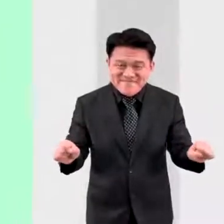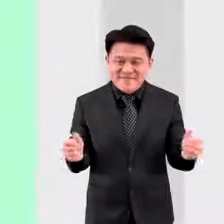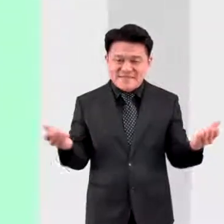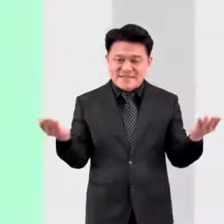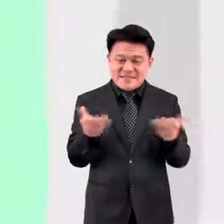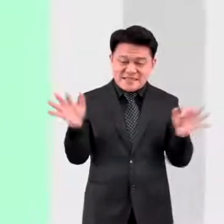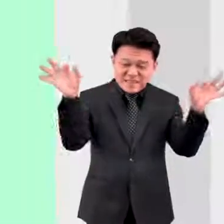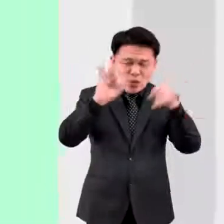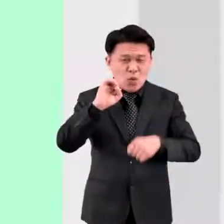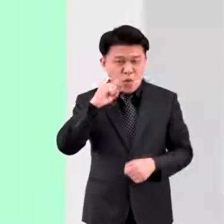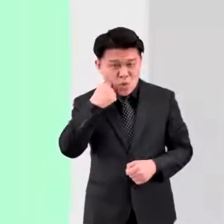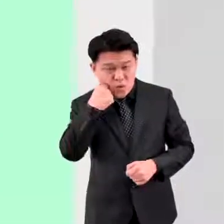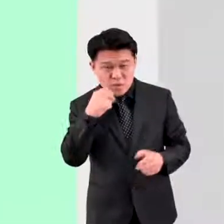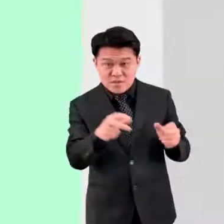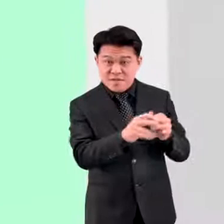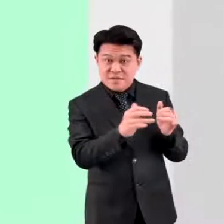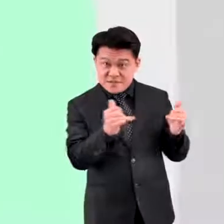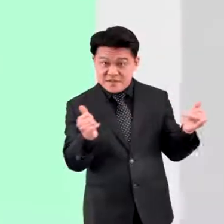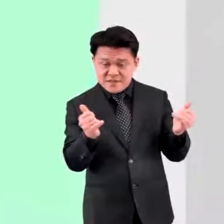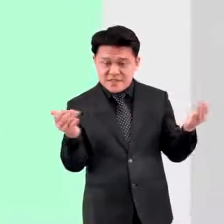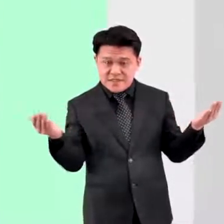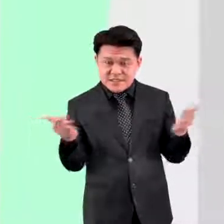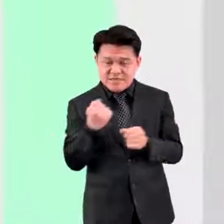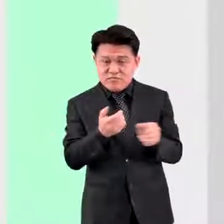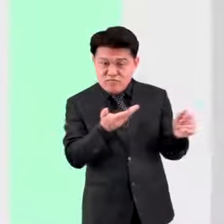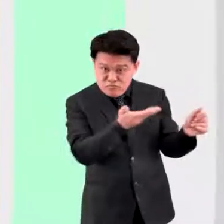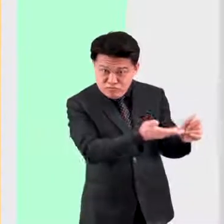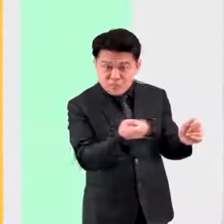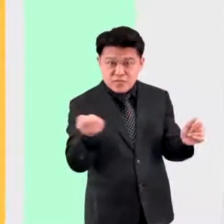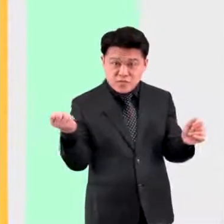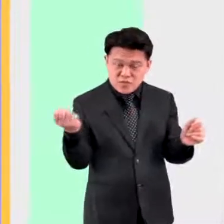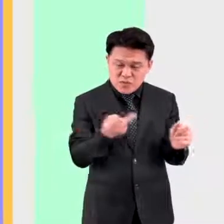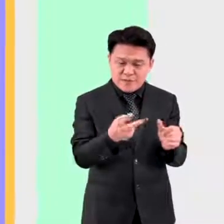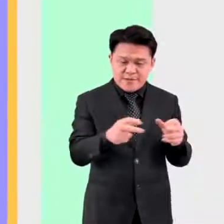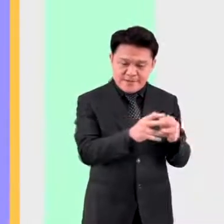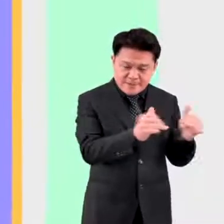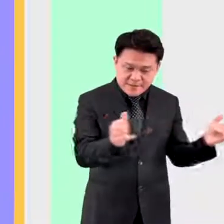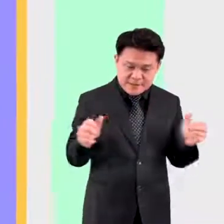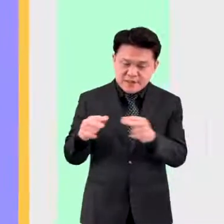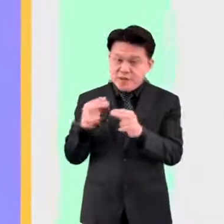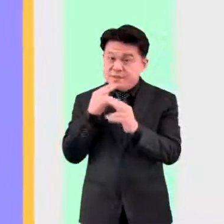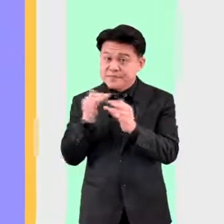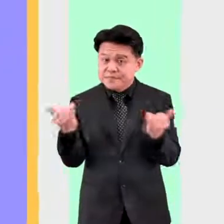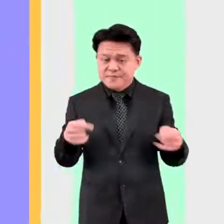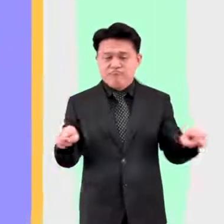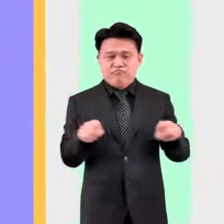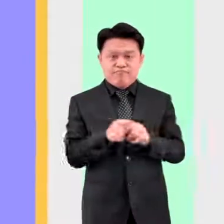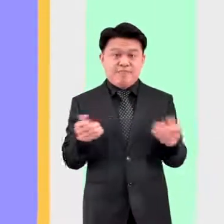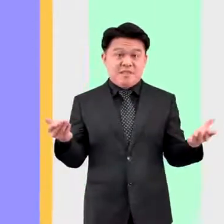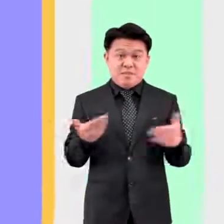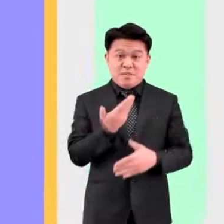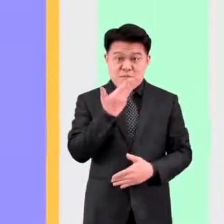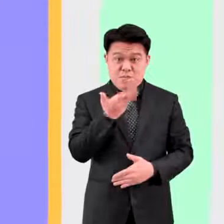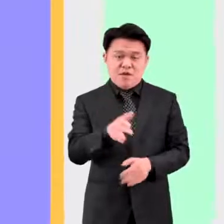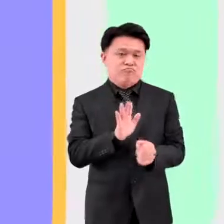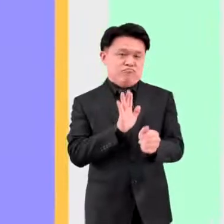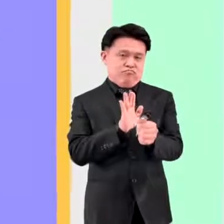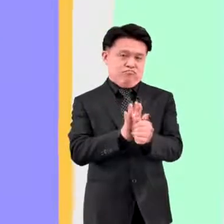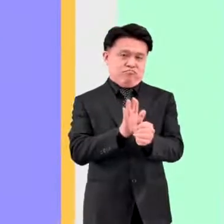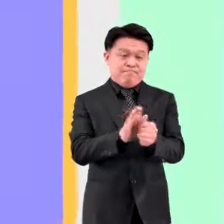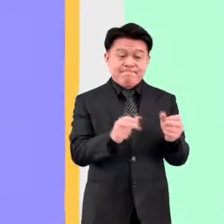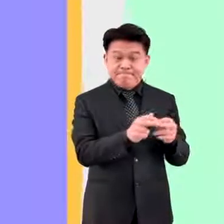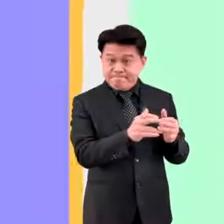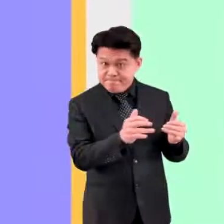안녕하세요. 일자리를 구하기 어려운 장애인에게 일자리를 만들어주고 장애인과 비장애인이 함께 일할 수 있게